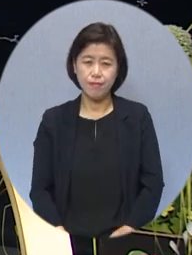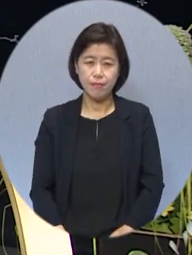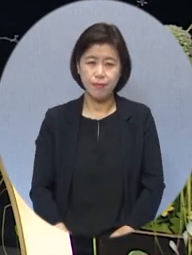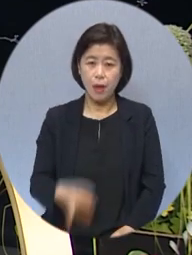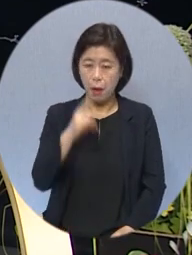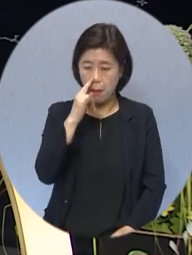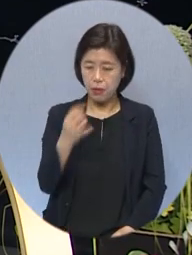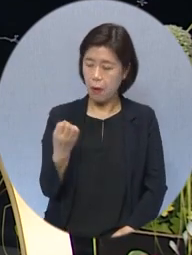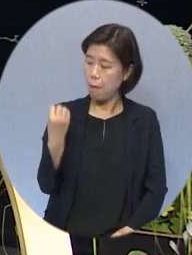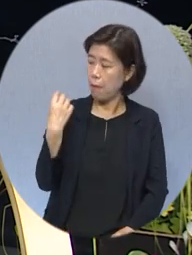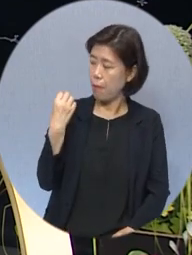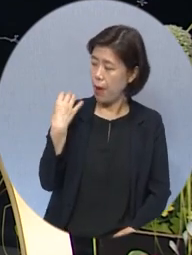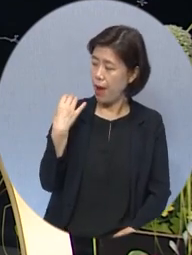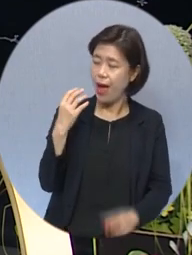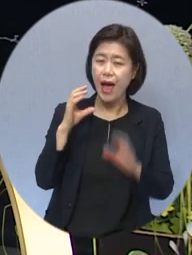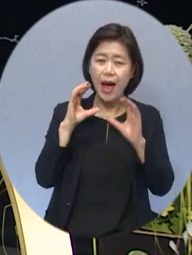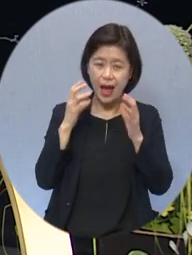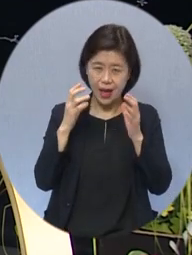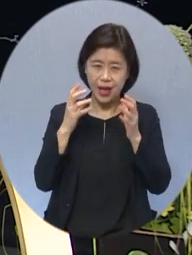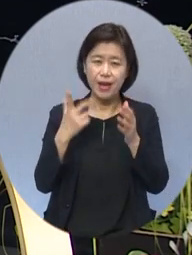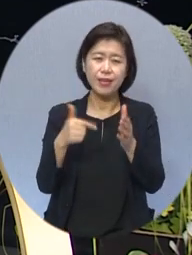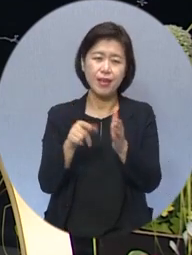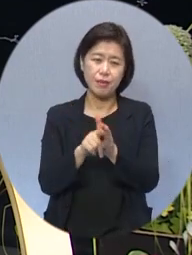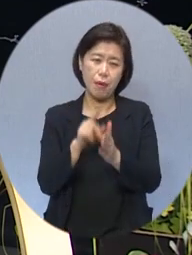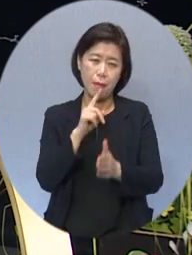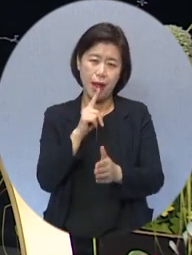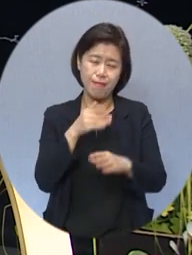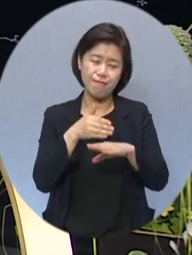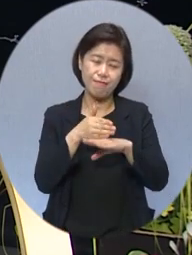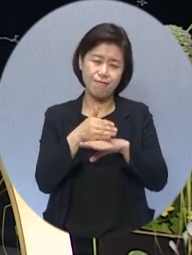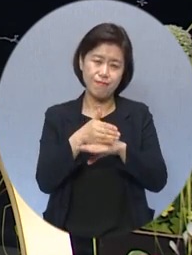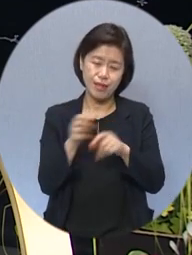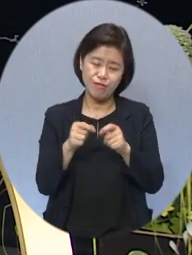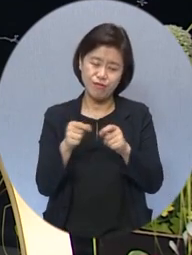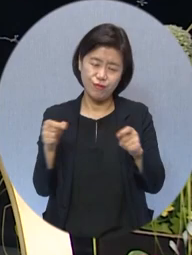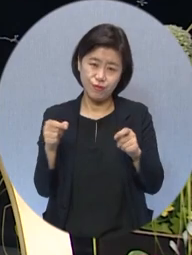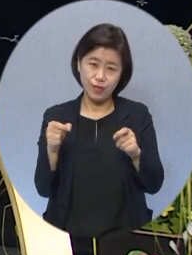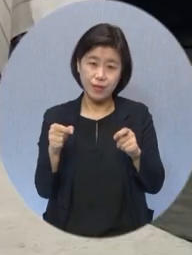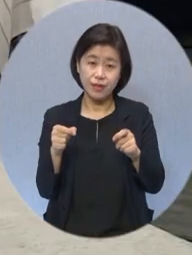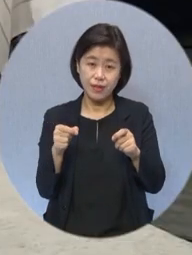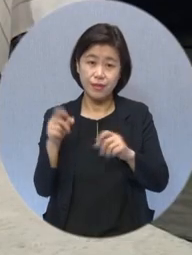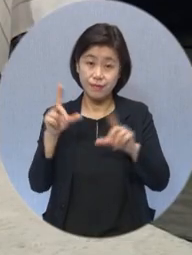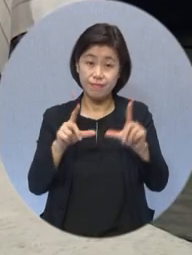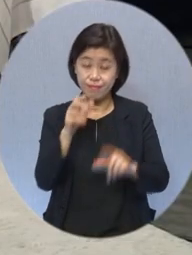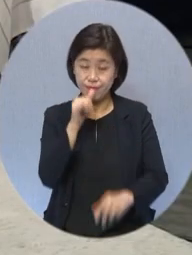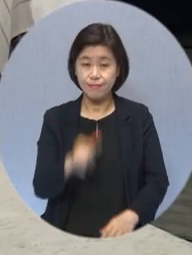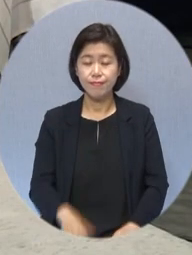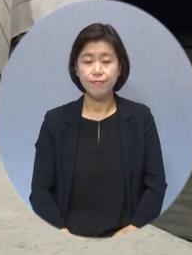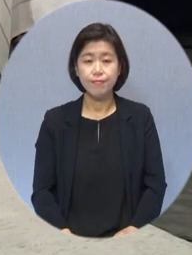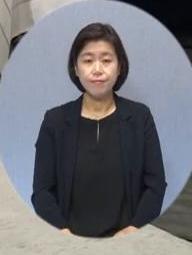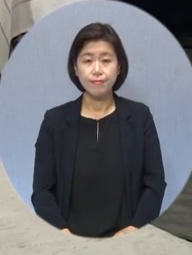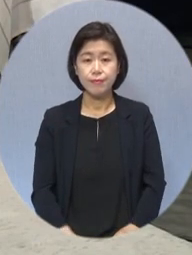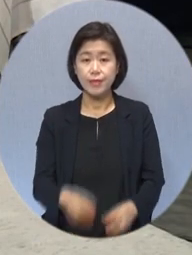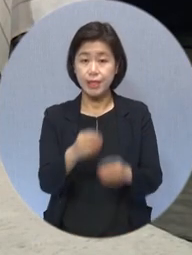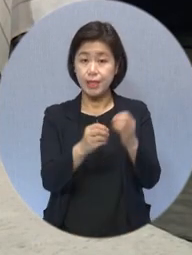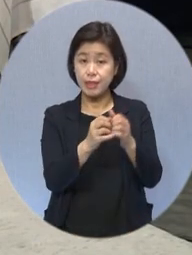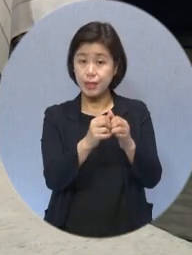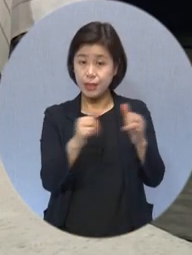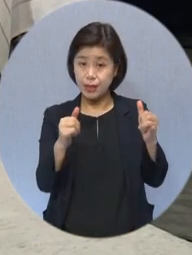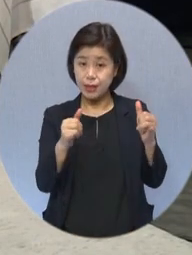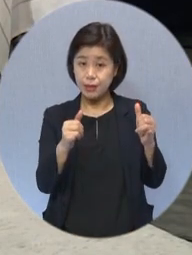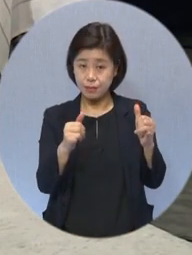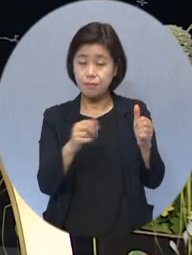정감이나 말의 속도까지 그려내고 있는 것입니다. 시인이 율격을